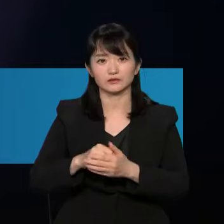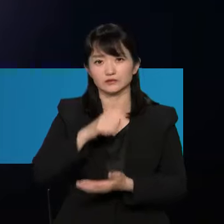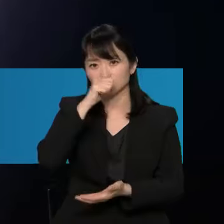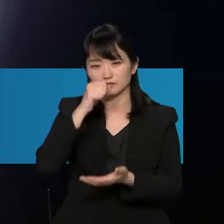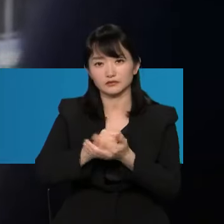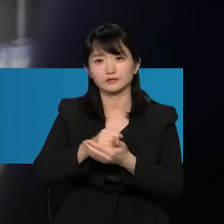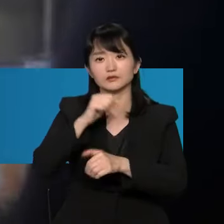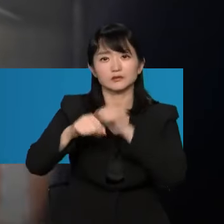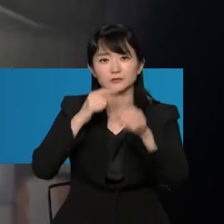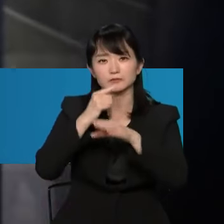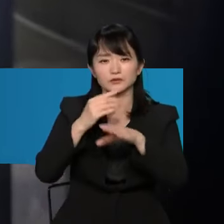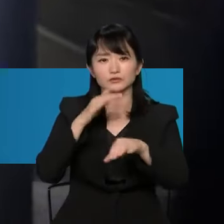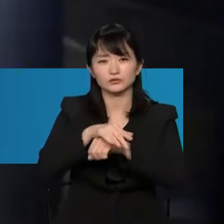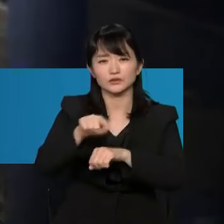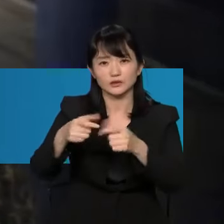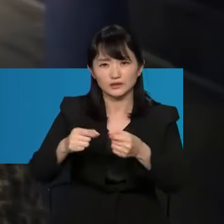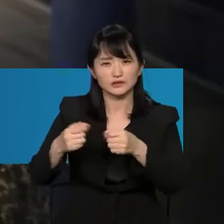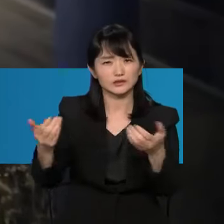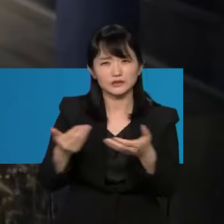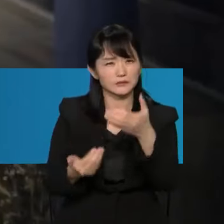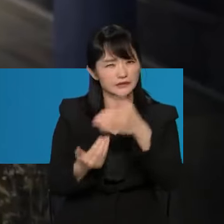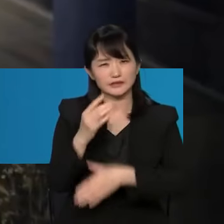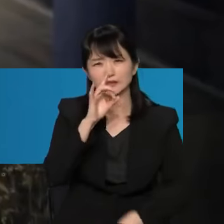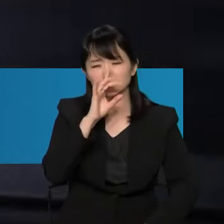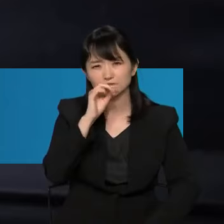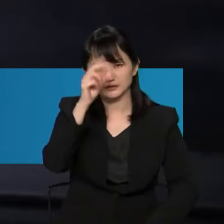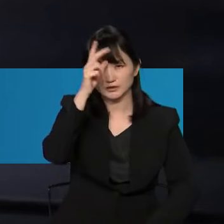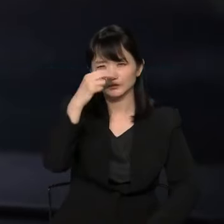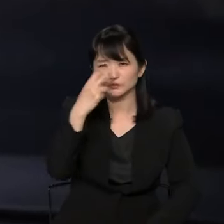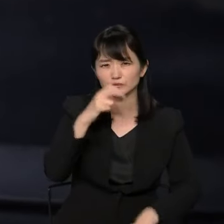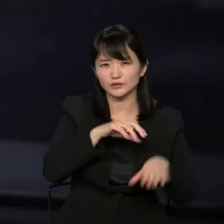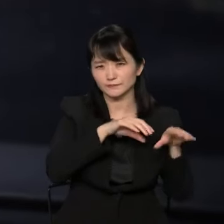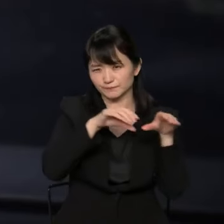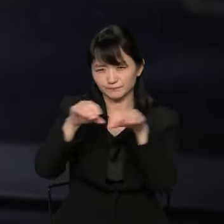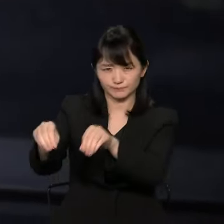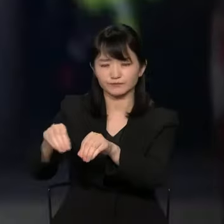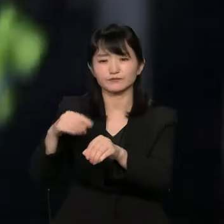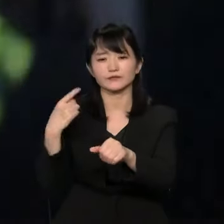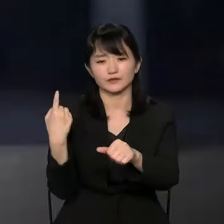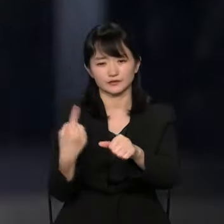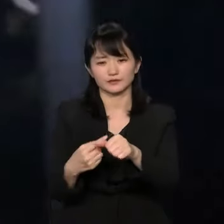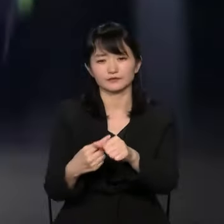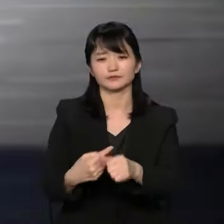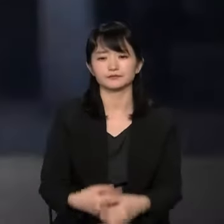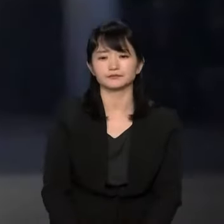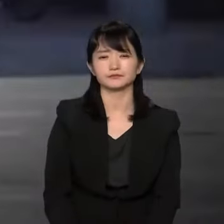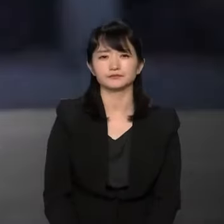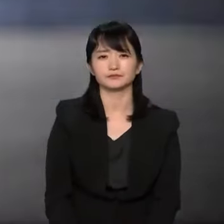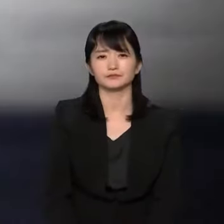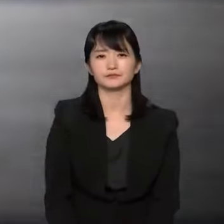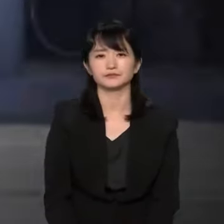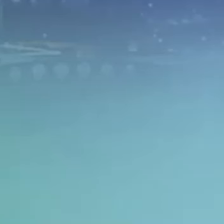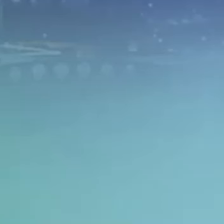자유민주주의 국가에서 있어서는 안 될 일이 발생했다며 경찰 수사가 중단돼야 할 거라고 비판했습니다.